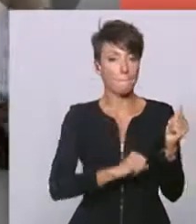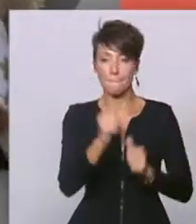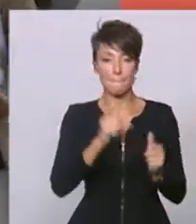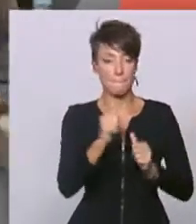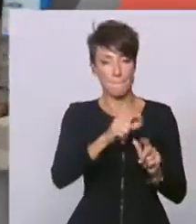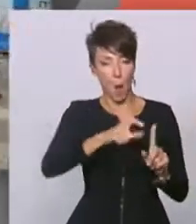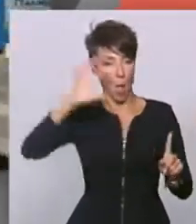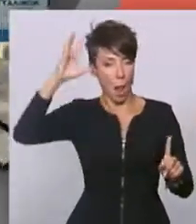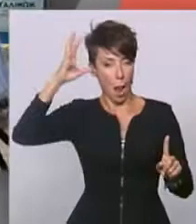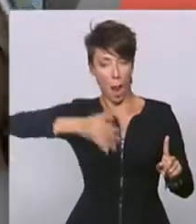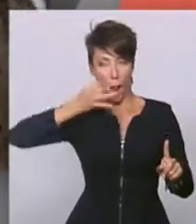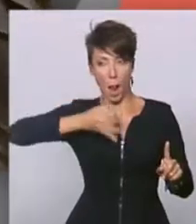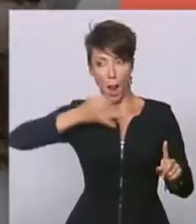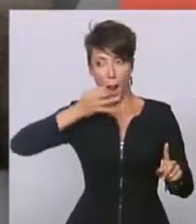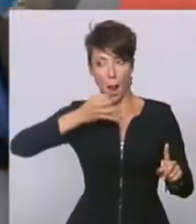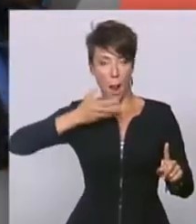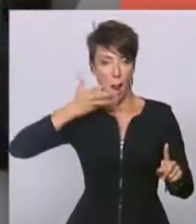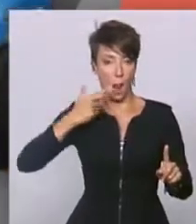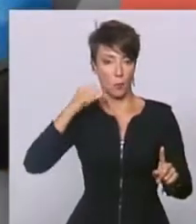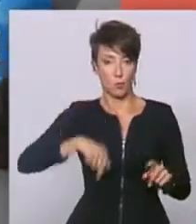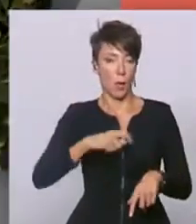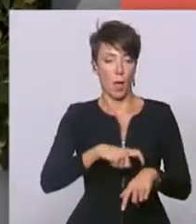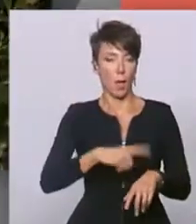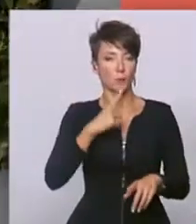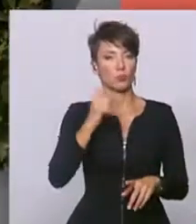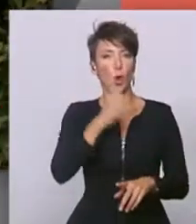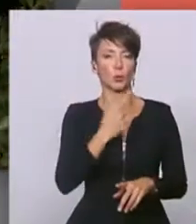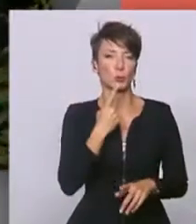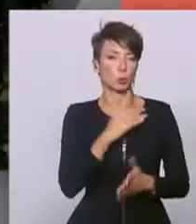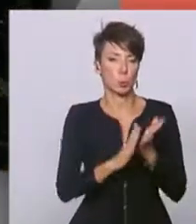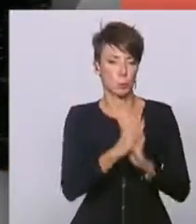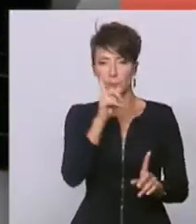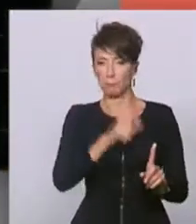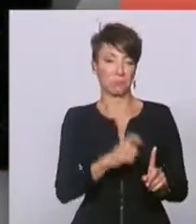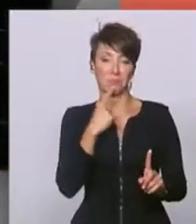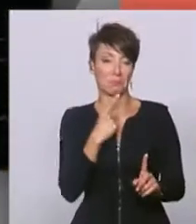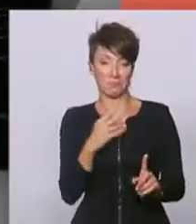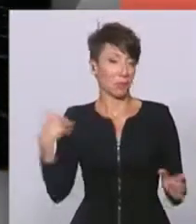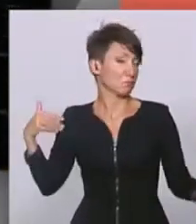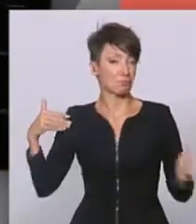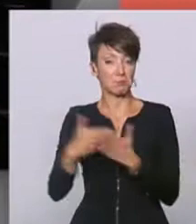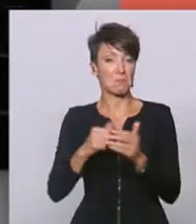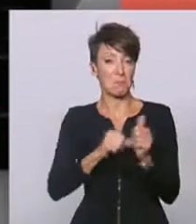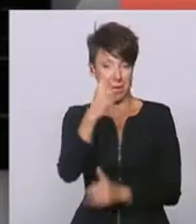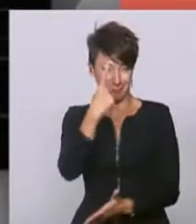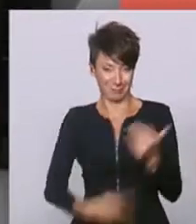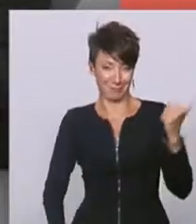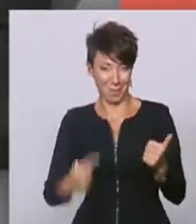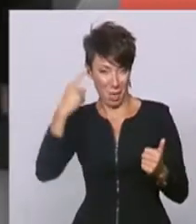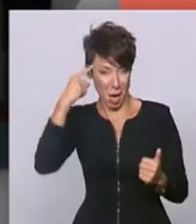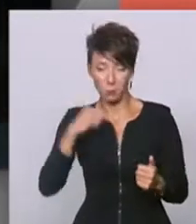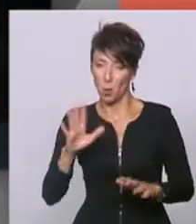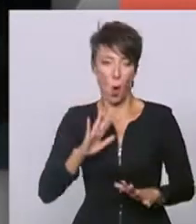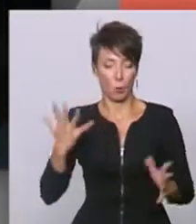Νέος παραλυρηματικός μονόλογος του αυτοαποκαλούμενου σωτήρα της Ελλάδος Αρτέμι Σόρα. Ηρωνικά υποστηρίζει ότι όλους αυτούς τους μήνες που είναι φυγόπινος,